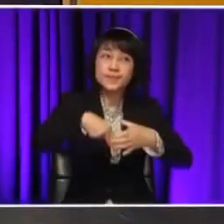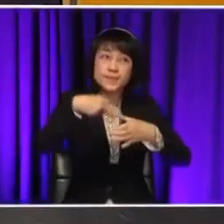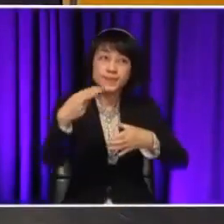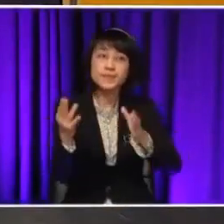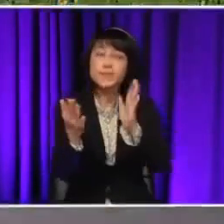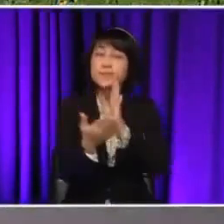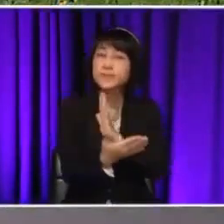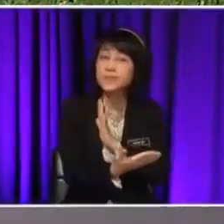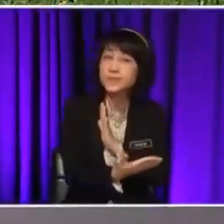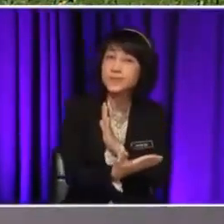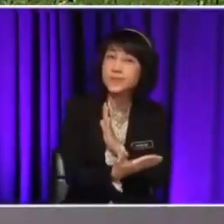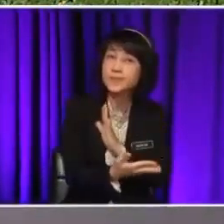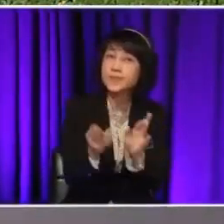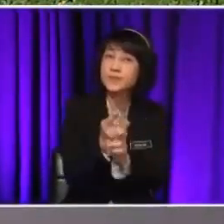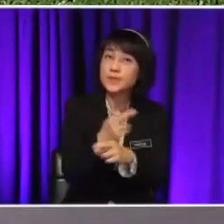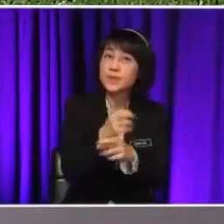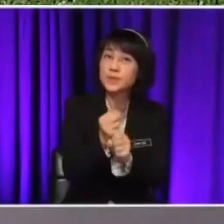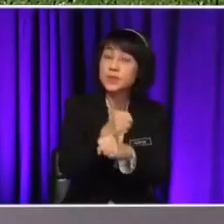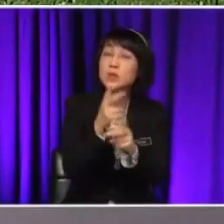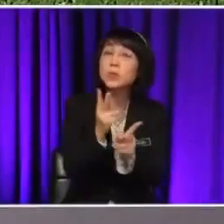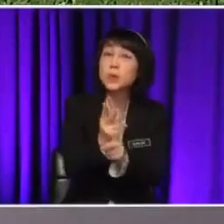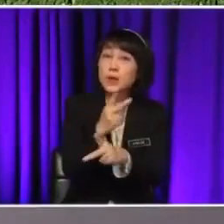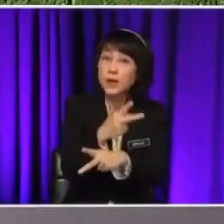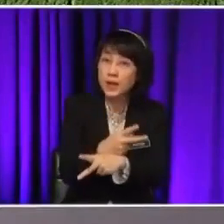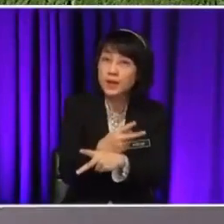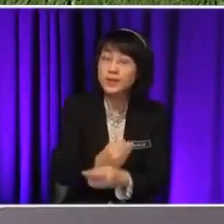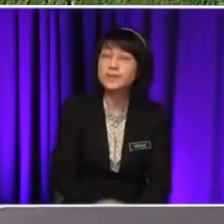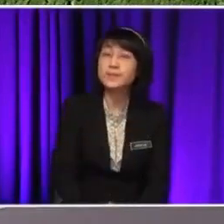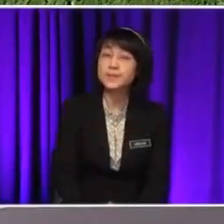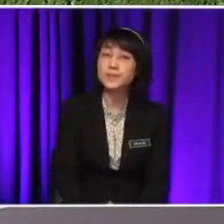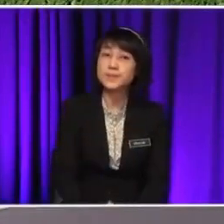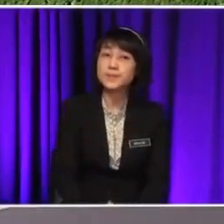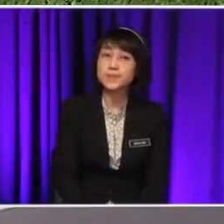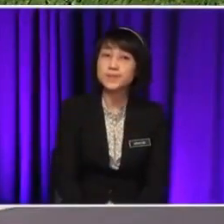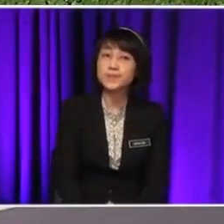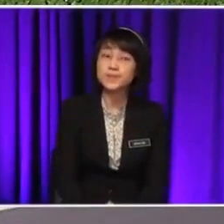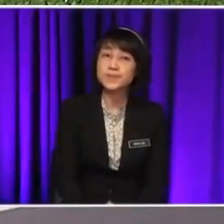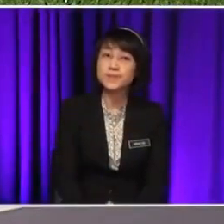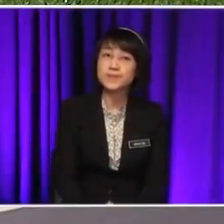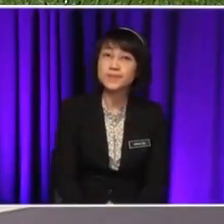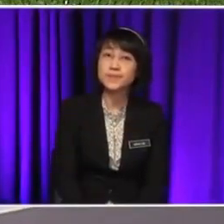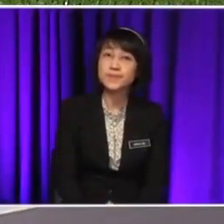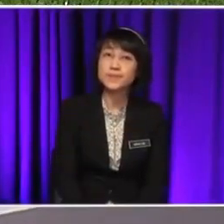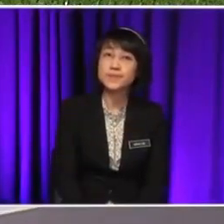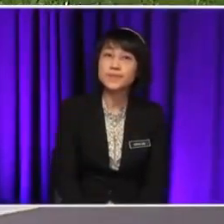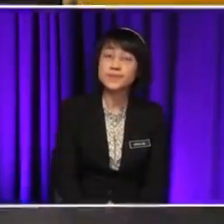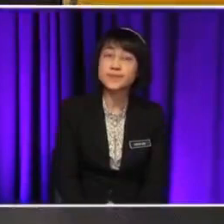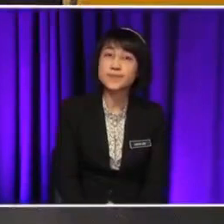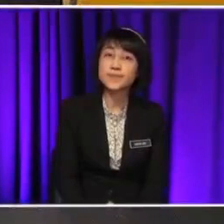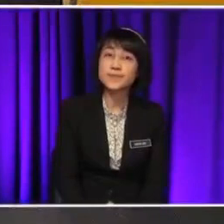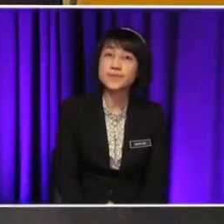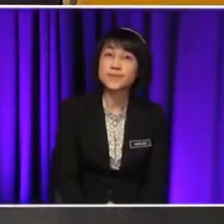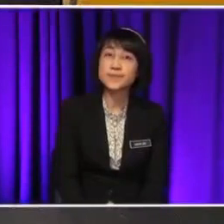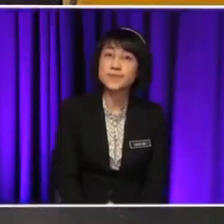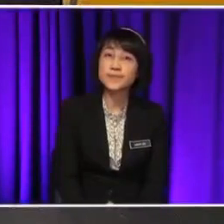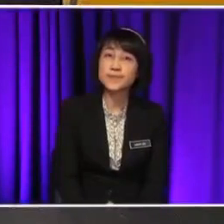Ya, itu adalah reka bentuk produk. Baik. Okey. Nampak tak kawan-kawan? Okey. Kita teruskan lagi.